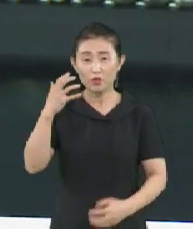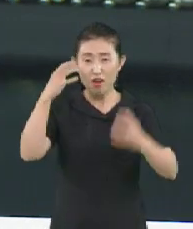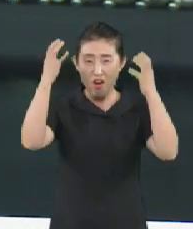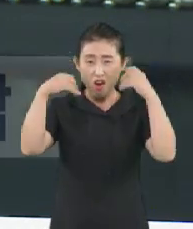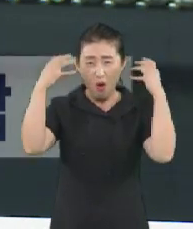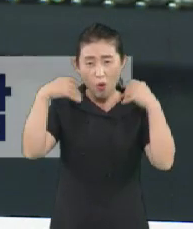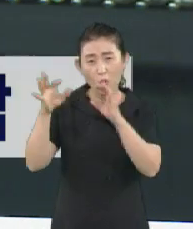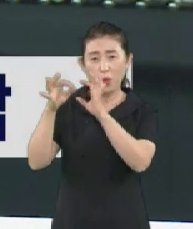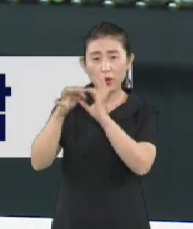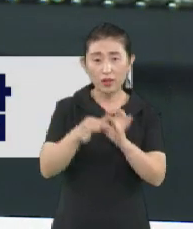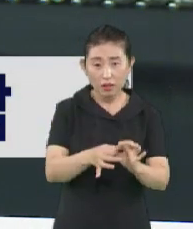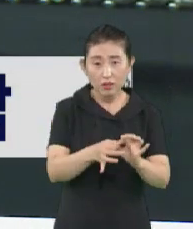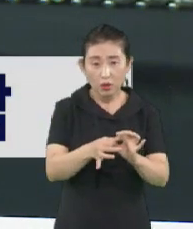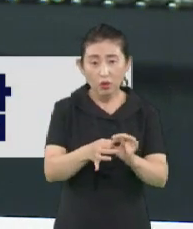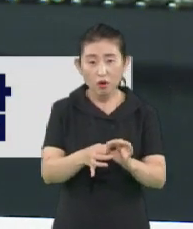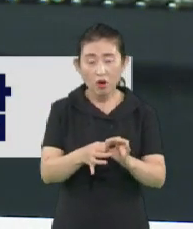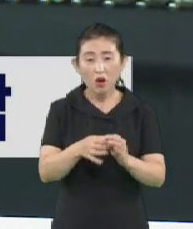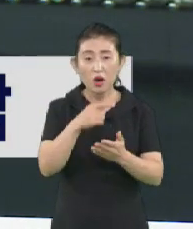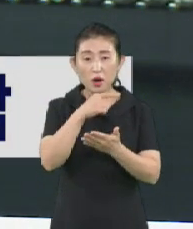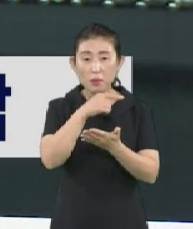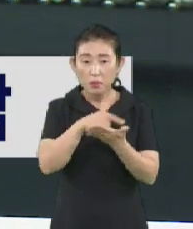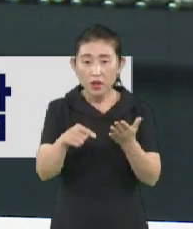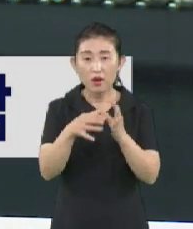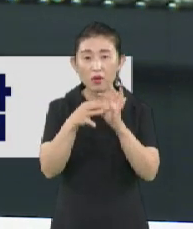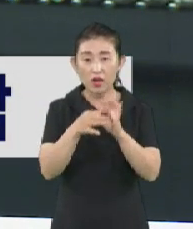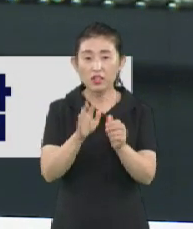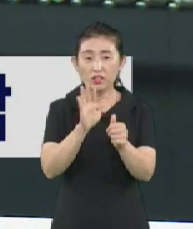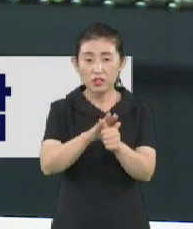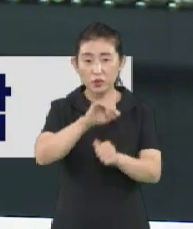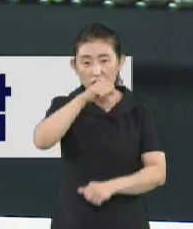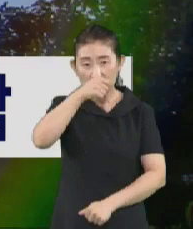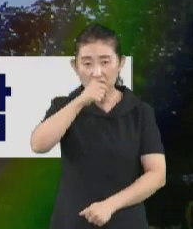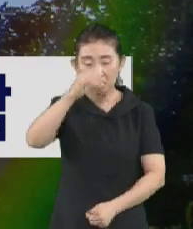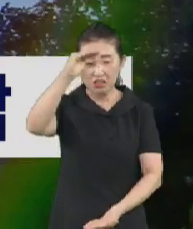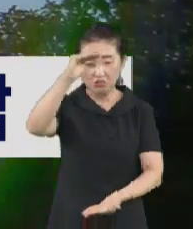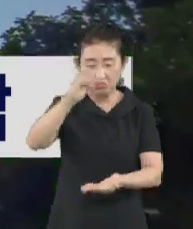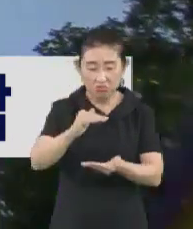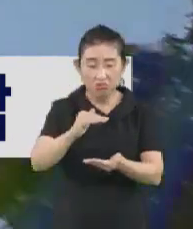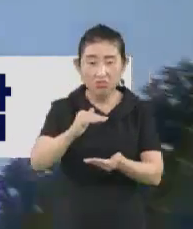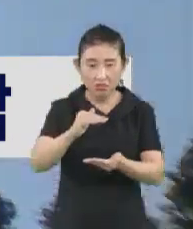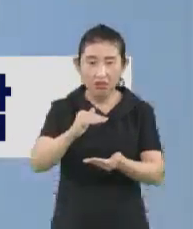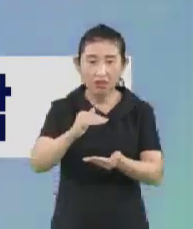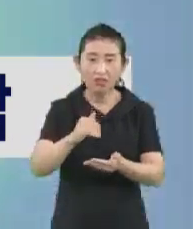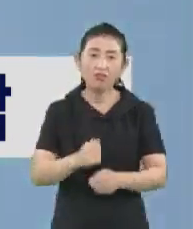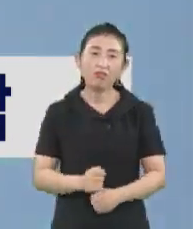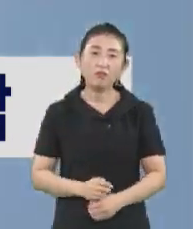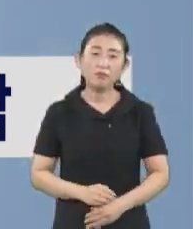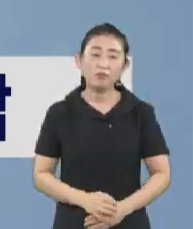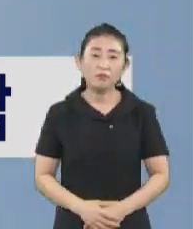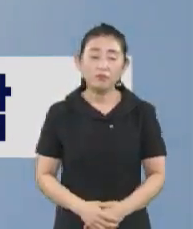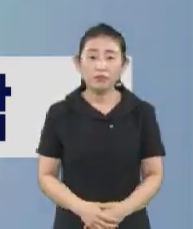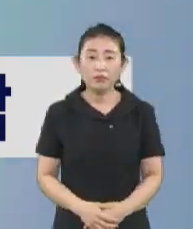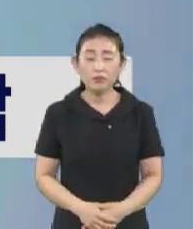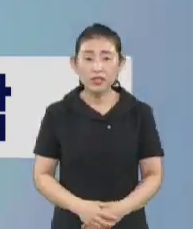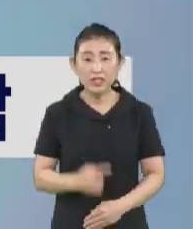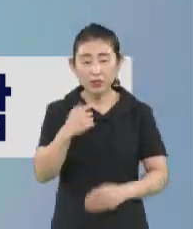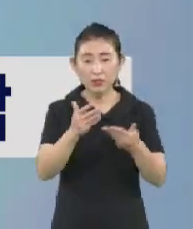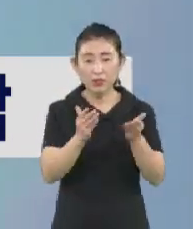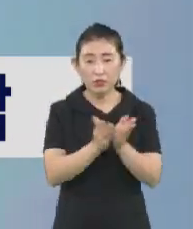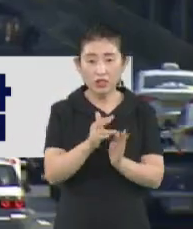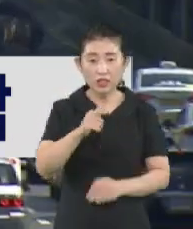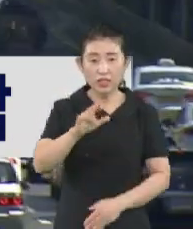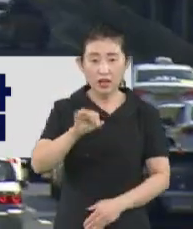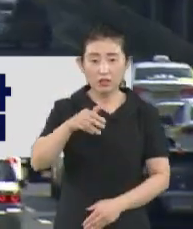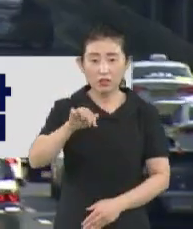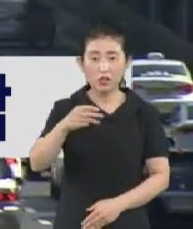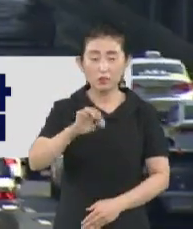얘네 기록적인 폭염이 이어지는 가운데 폭염 재난에 대한 지원 예산이 대폭 삭감된 것으로 나타났습니다 미주 당장 철